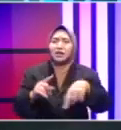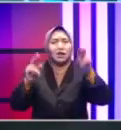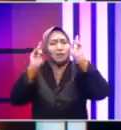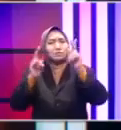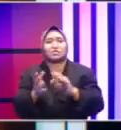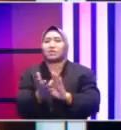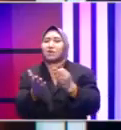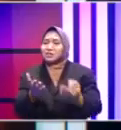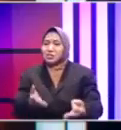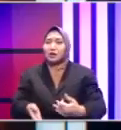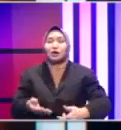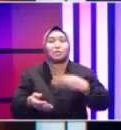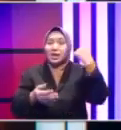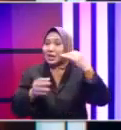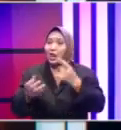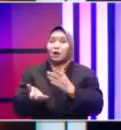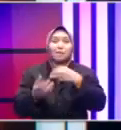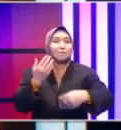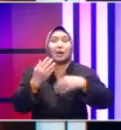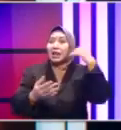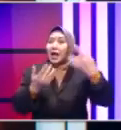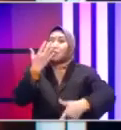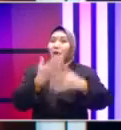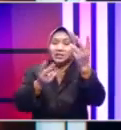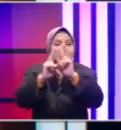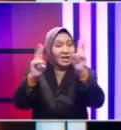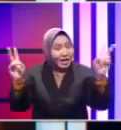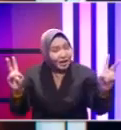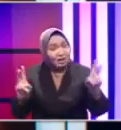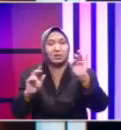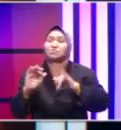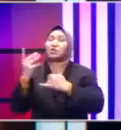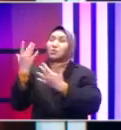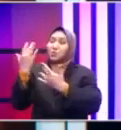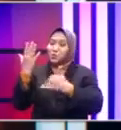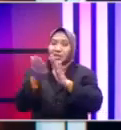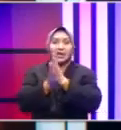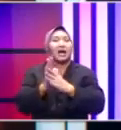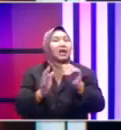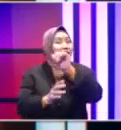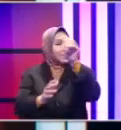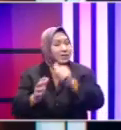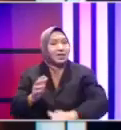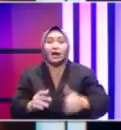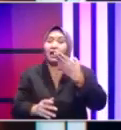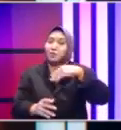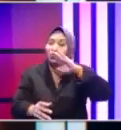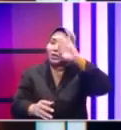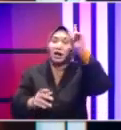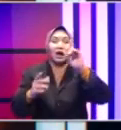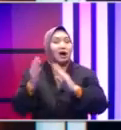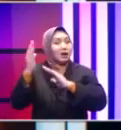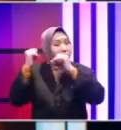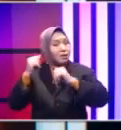kalau di Bali awal sangat terjadi pula ajinya tapi tunggu dulu tapi apapun Alhamdulillah semoga